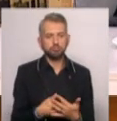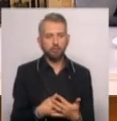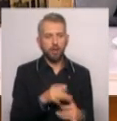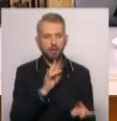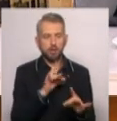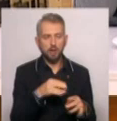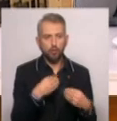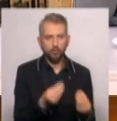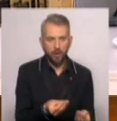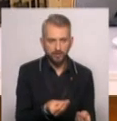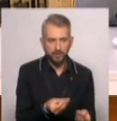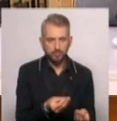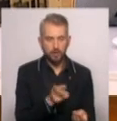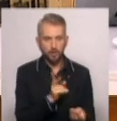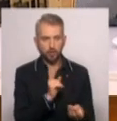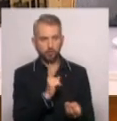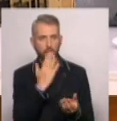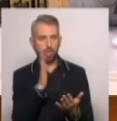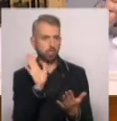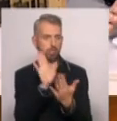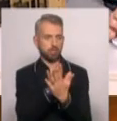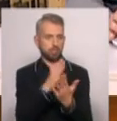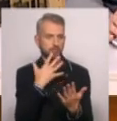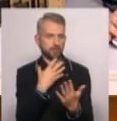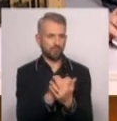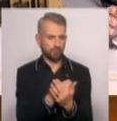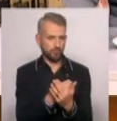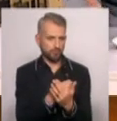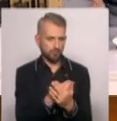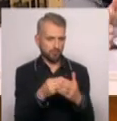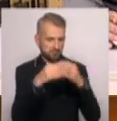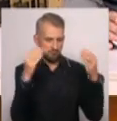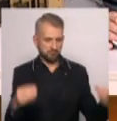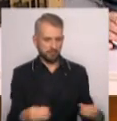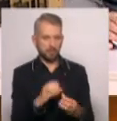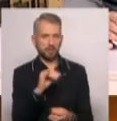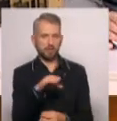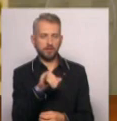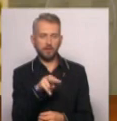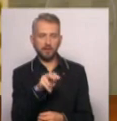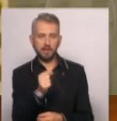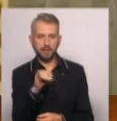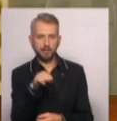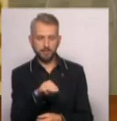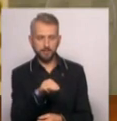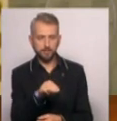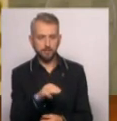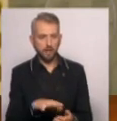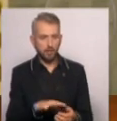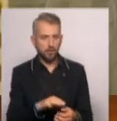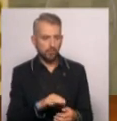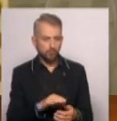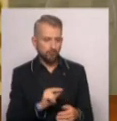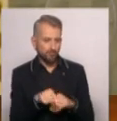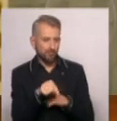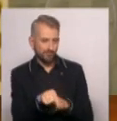рекламодавця, який розміщує свій, ну такий, назвімо його сітілайтом, приблизно така конструкція, за рахунок цього залучати,